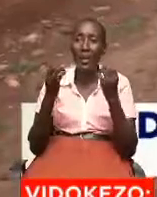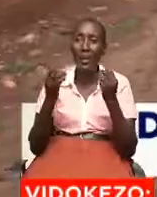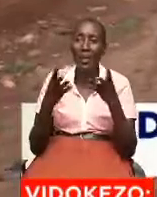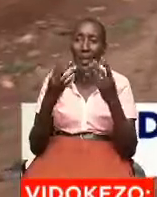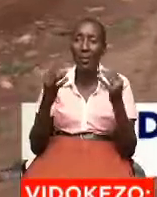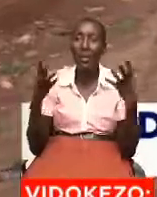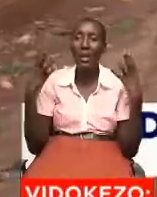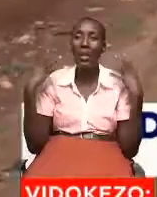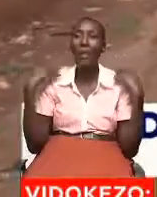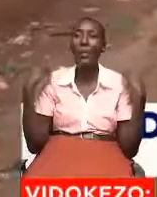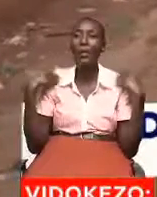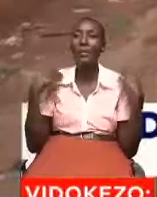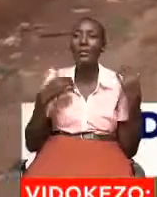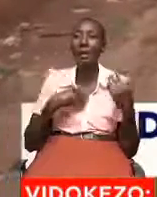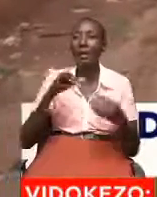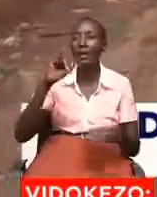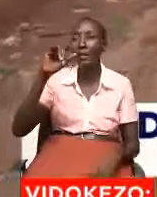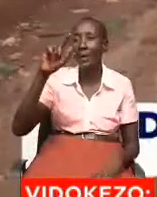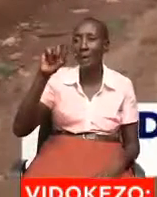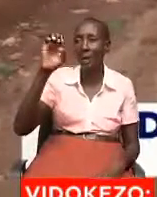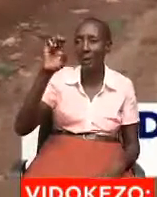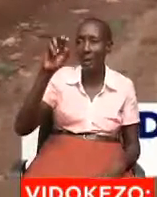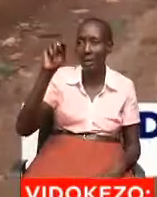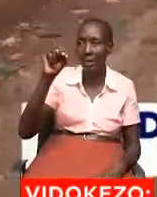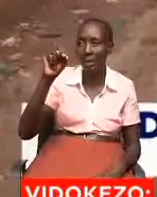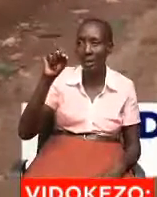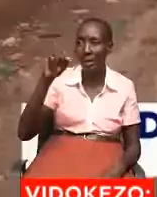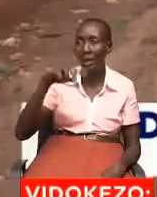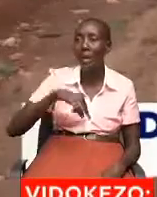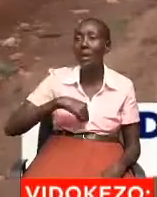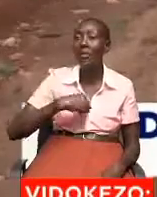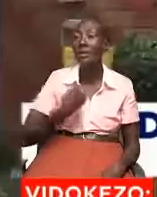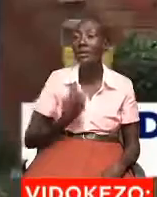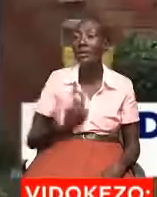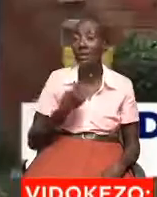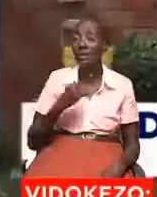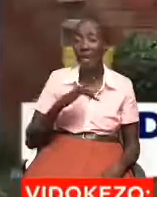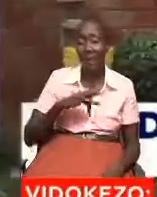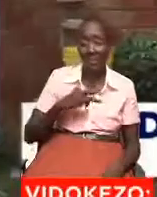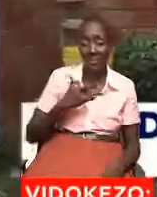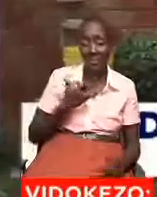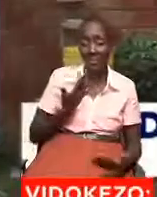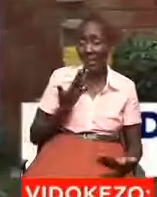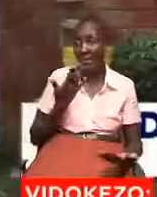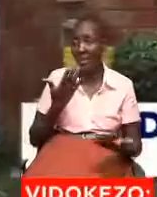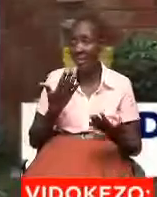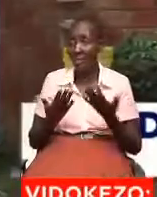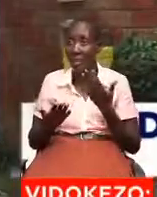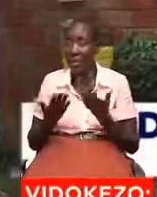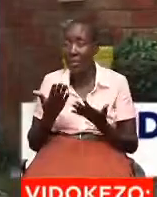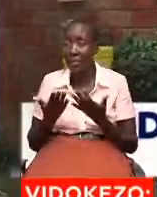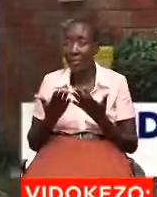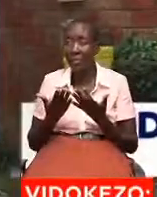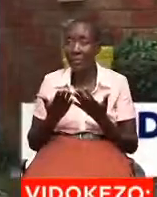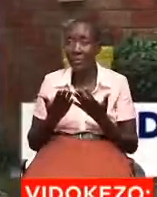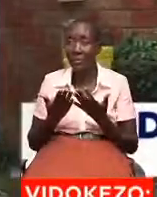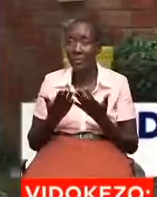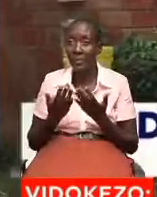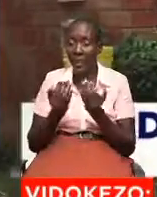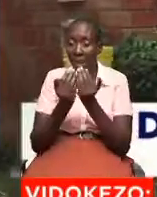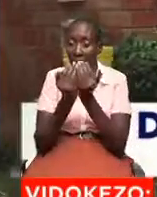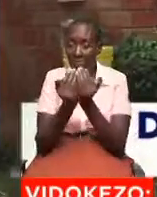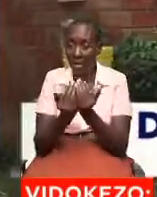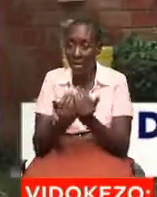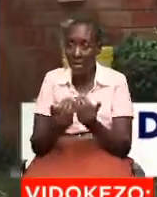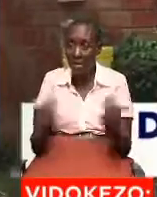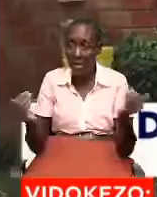ya riadha mjini Iten. But to me I felt as if maybe the children